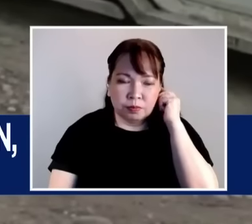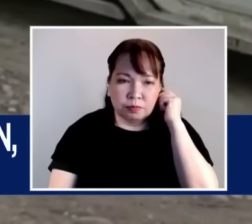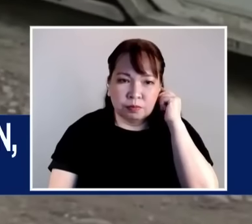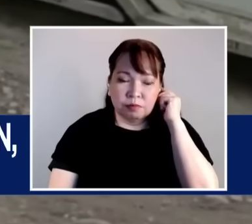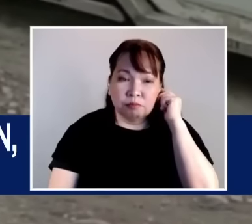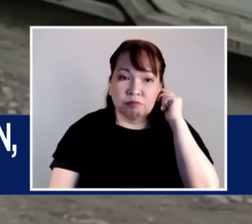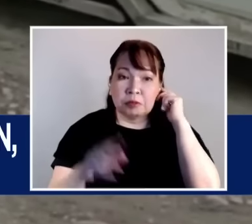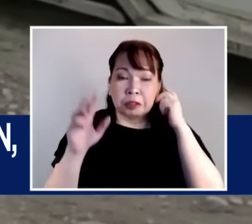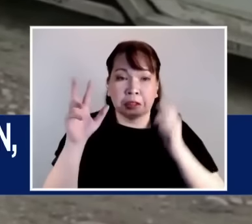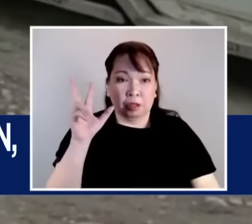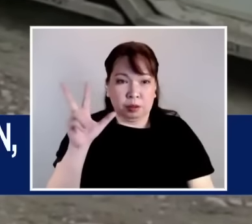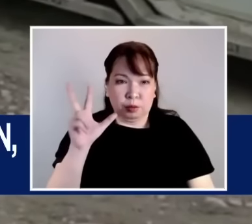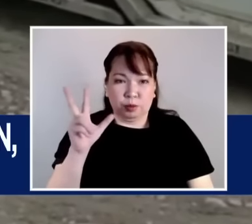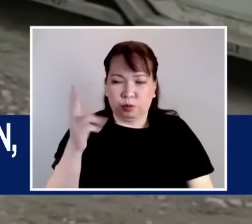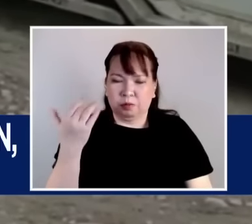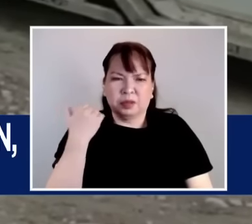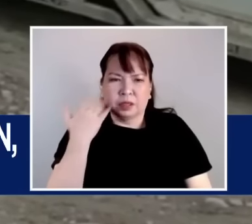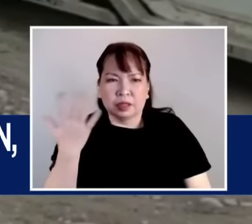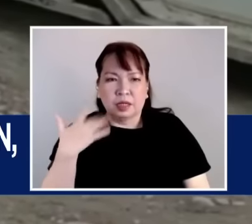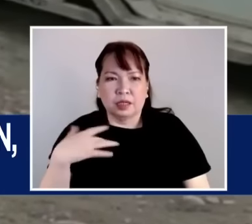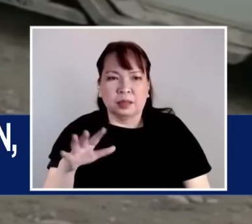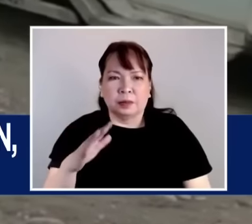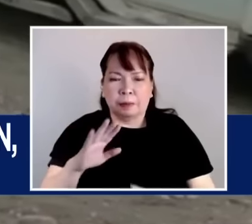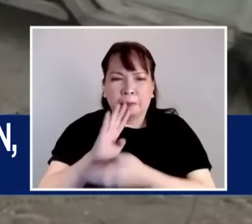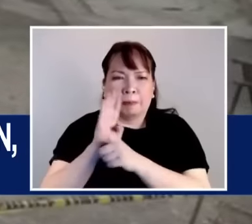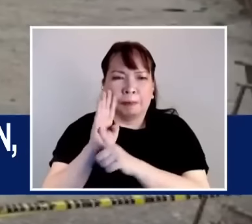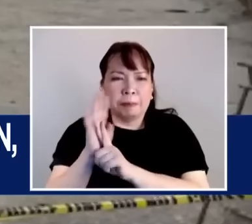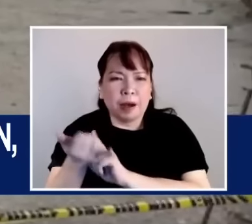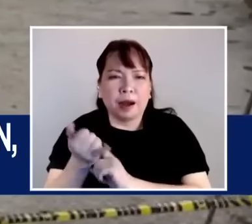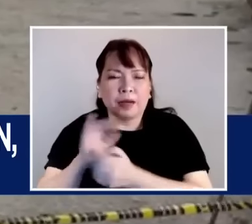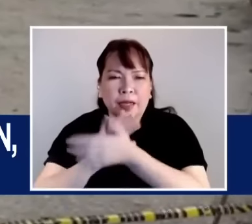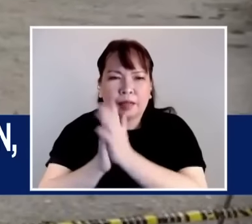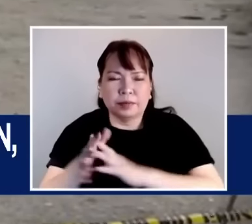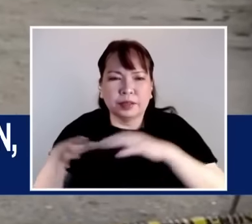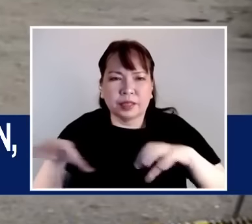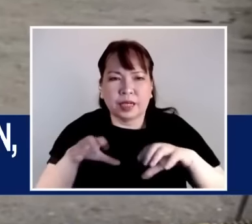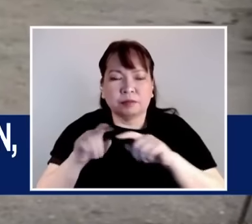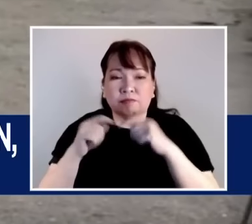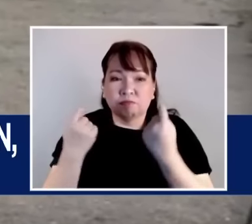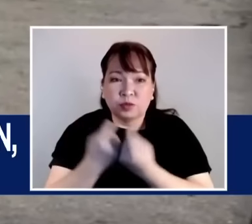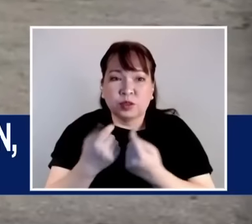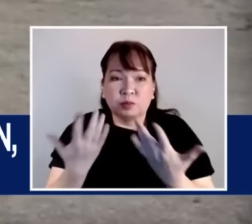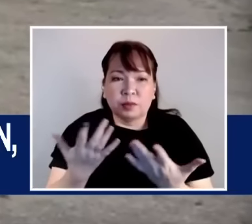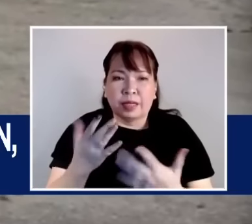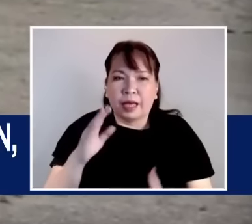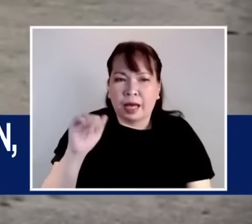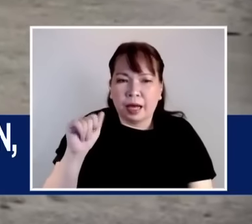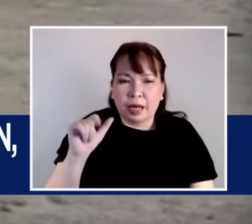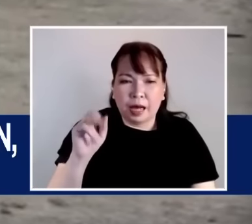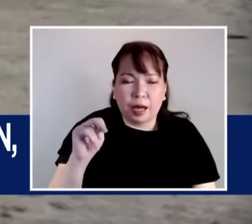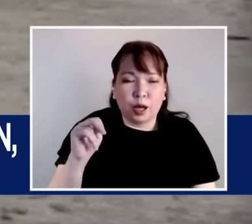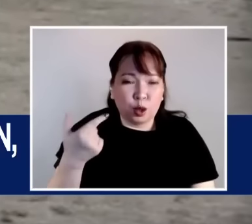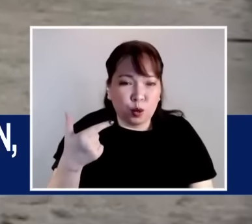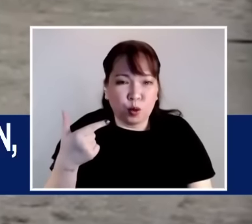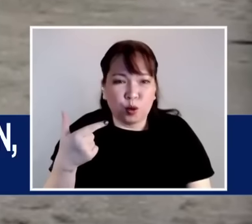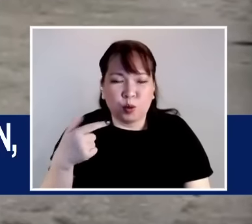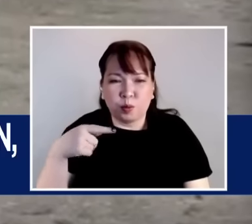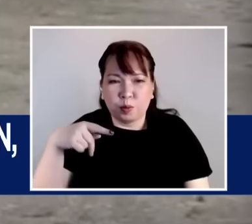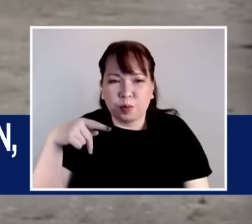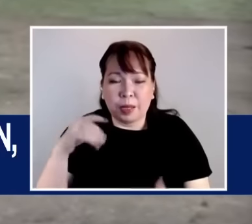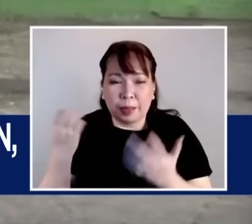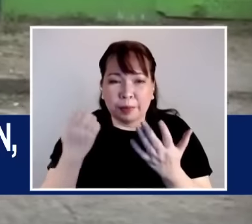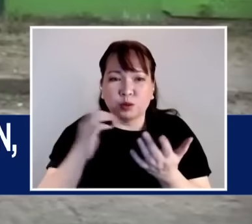Patay ang 3 miyembro ng Barangay Peace Action Team sa Along Pilot Elementary School sa bayan ng poblasyon sa Buluan, Maguindanao